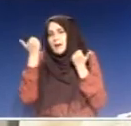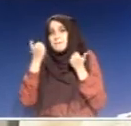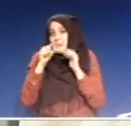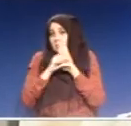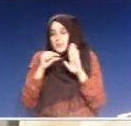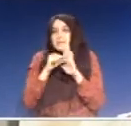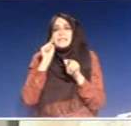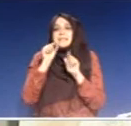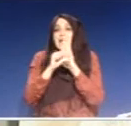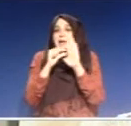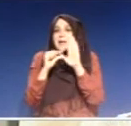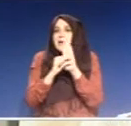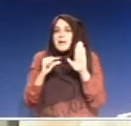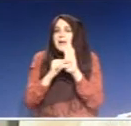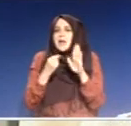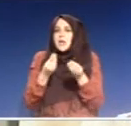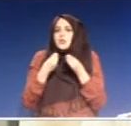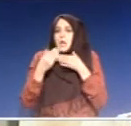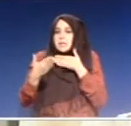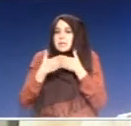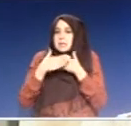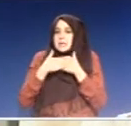بالألباب وتوجه العقول